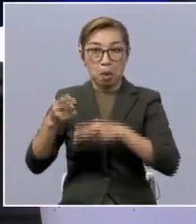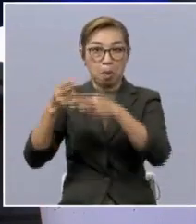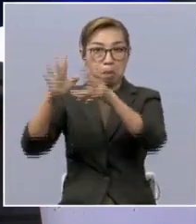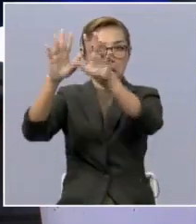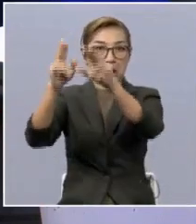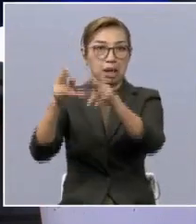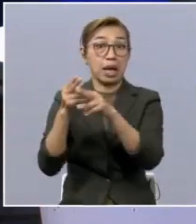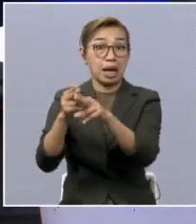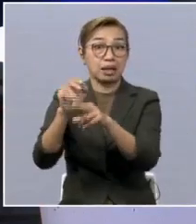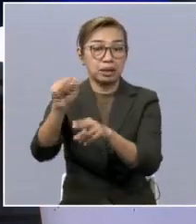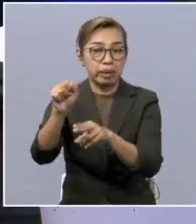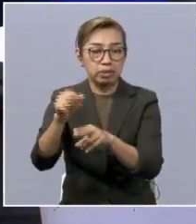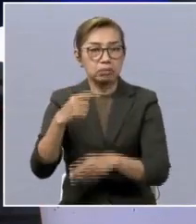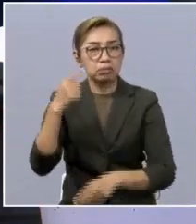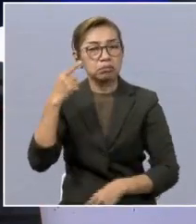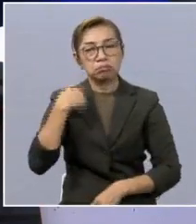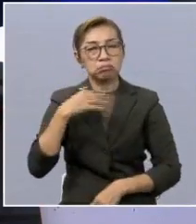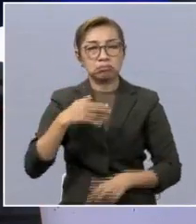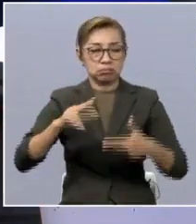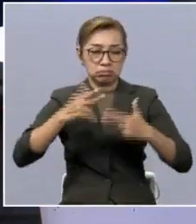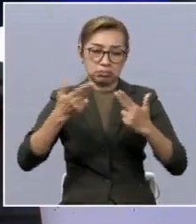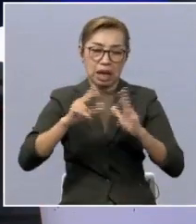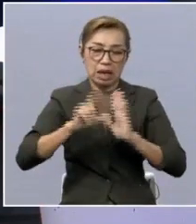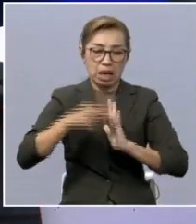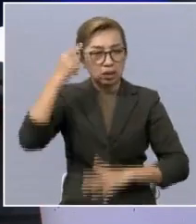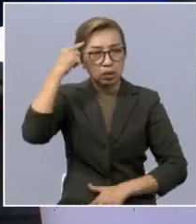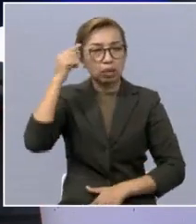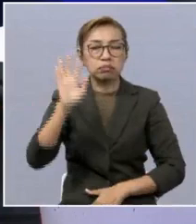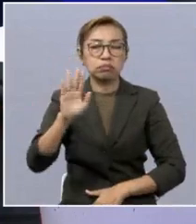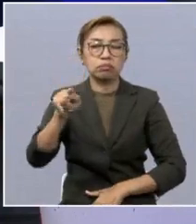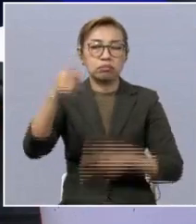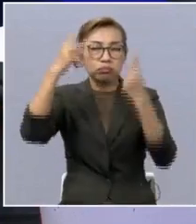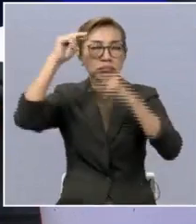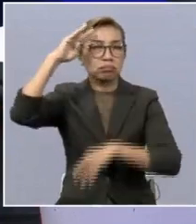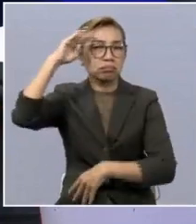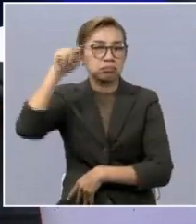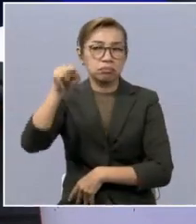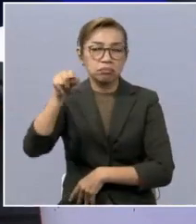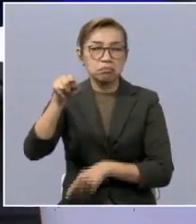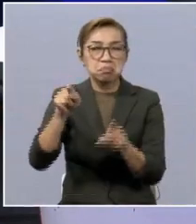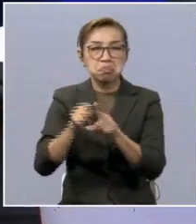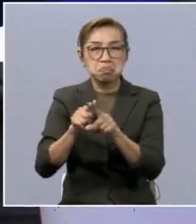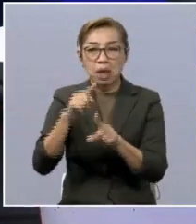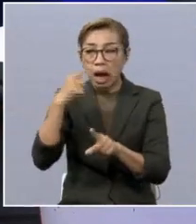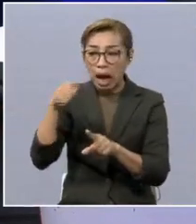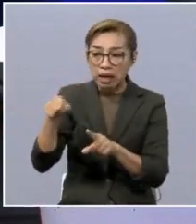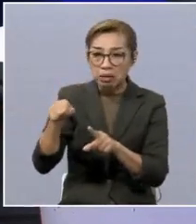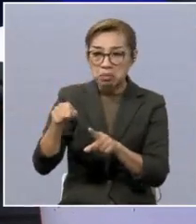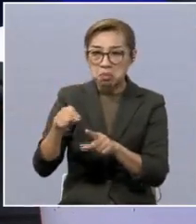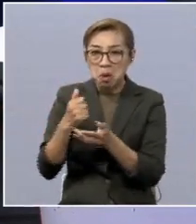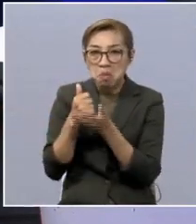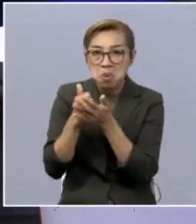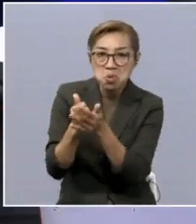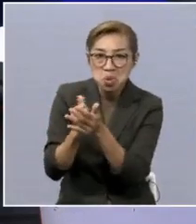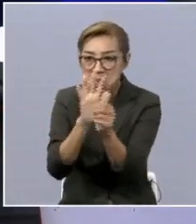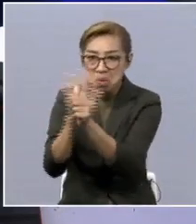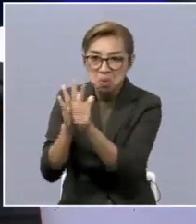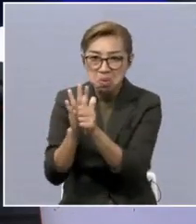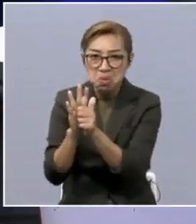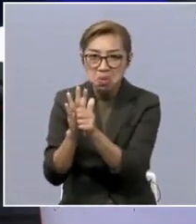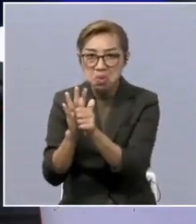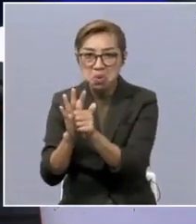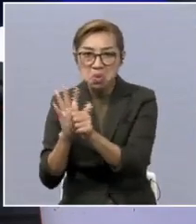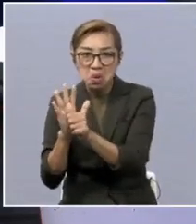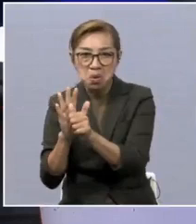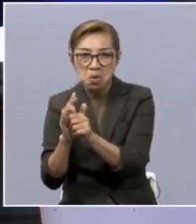อกว่าส่วนตัวก็เชื่อมั่นนะครับว่าพลเอกประยุทธ์ไม่จำเป็นต้องตั้งองครักษ์พิทักษ์พลเอกประยุทธ์นะ